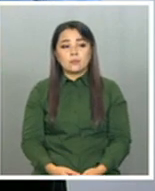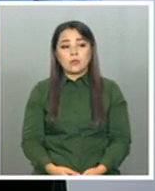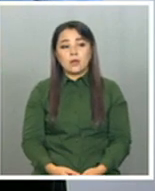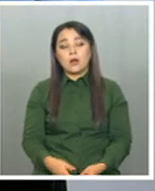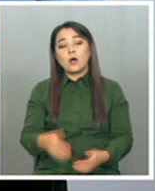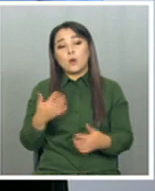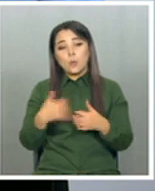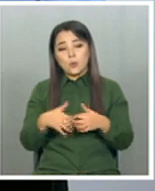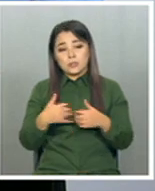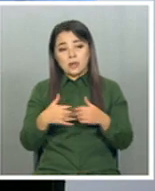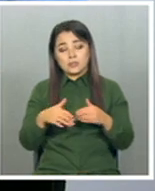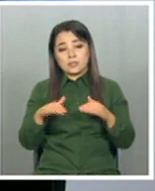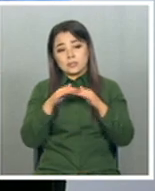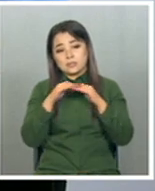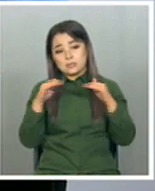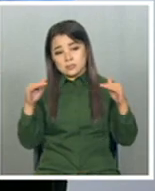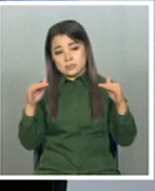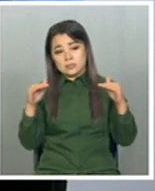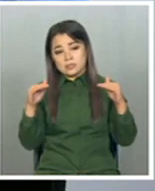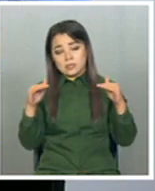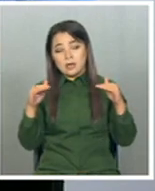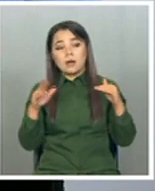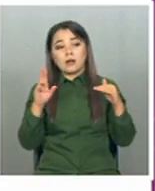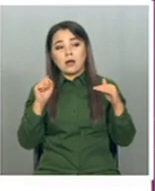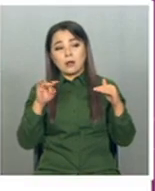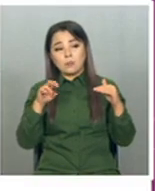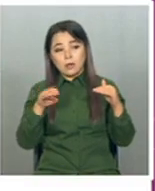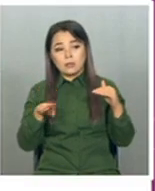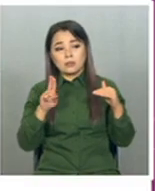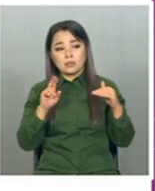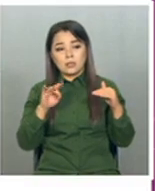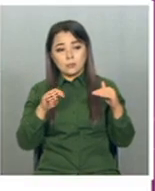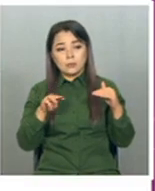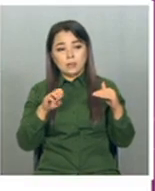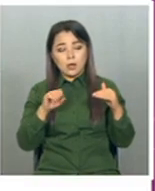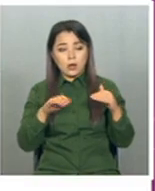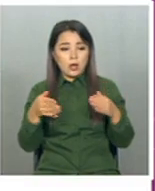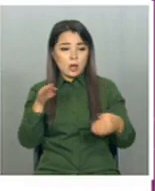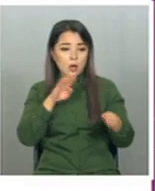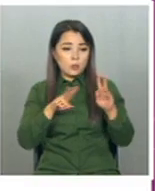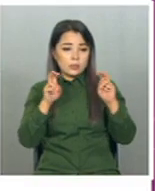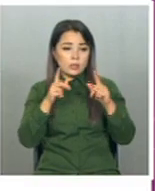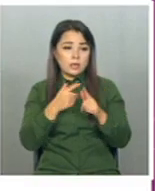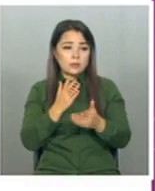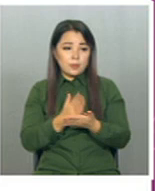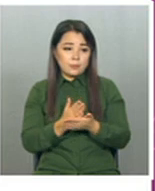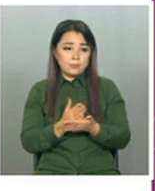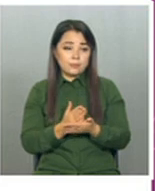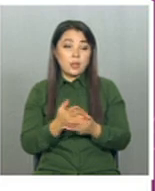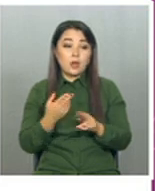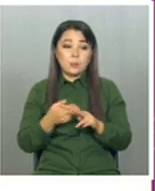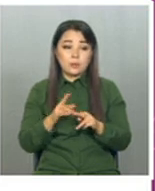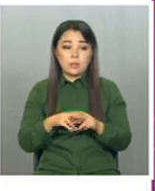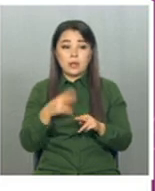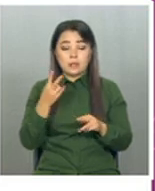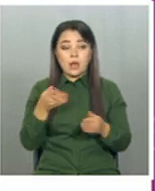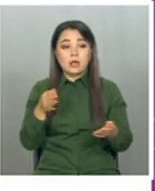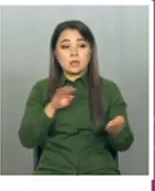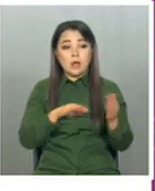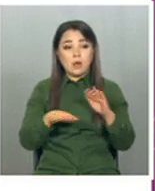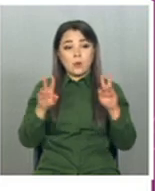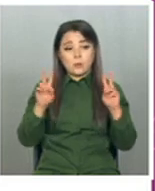Орташа тауларға мысал ретінде Карпат, Қырым тауларын айтамыз. Қараңыздар, бұл екі тауда,